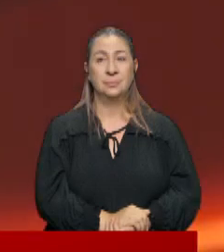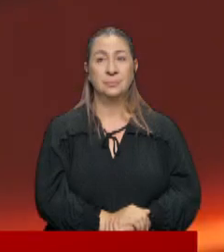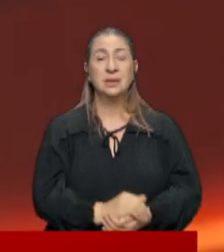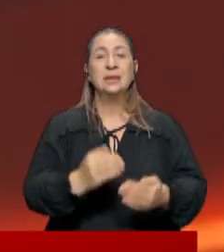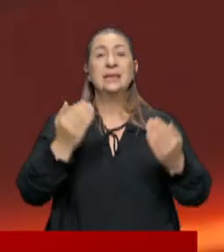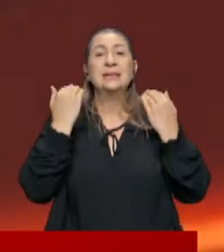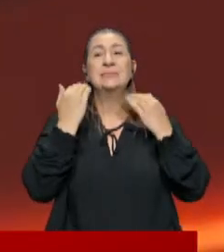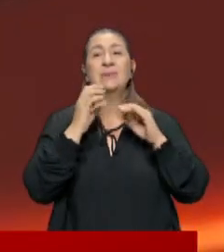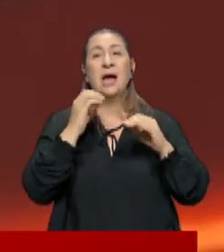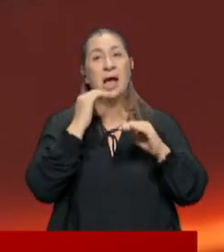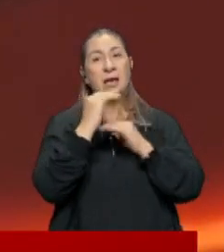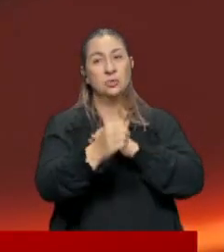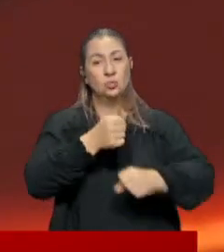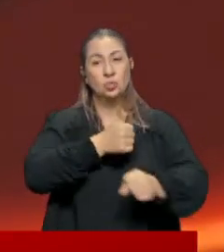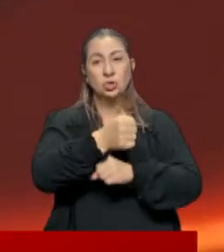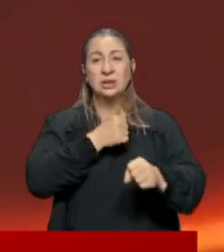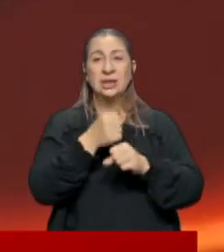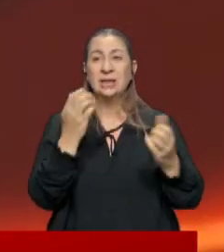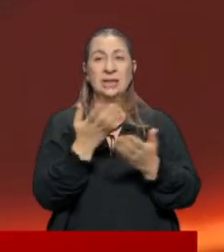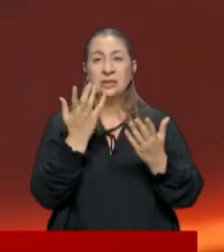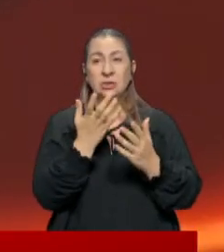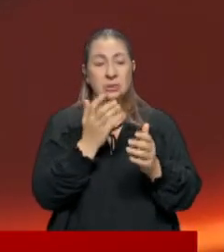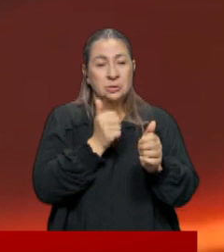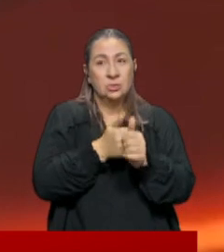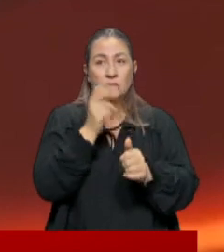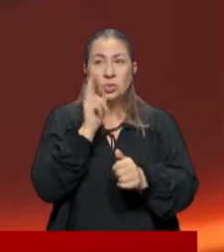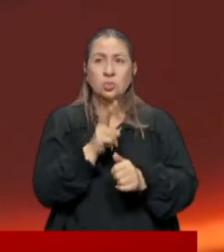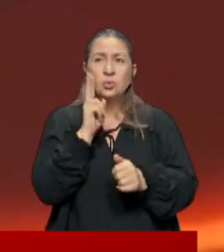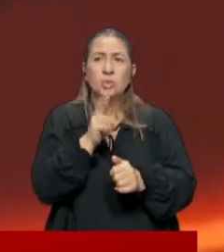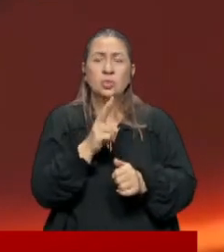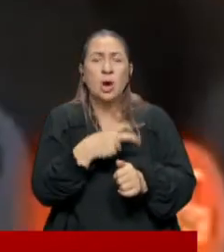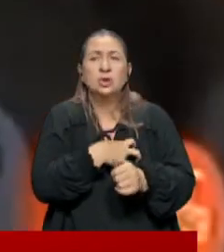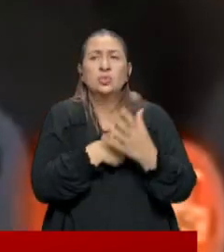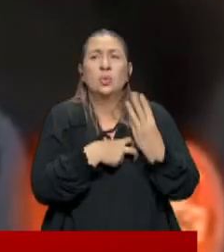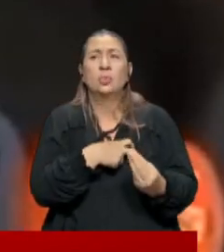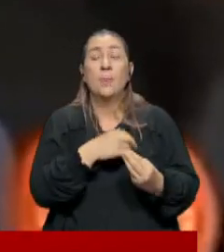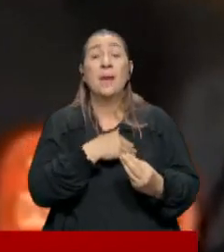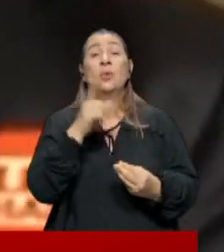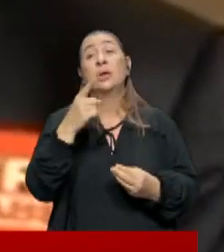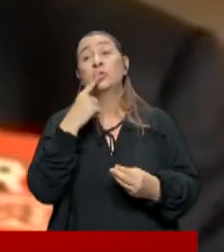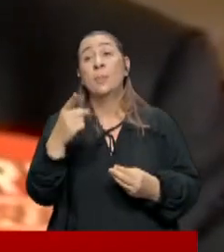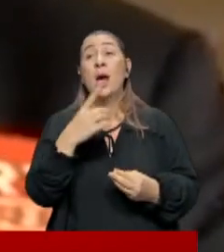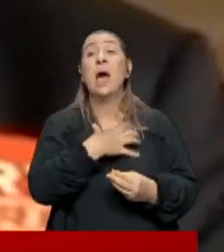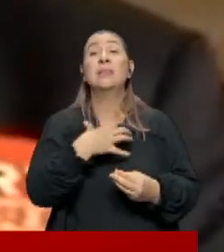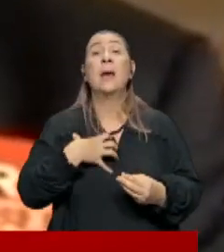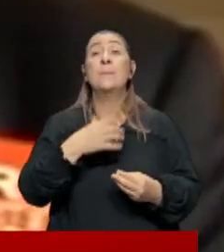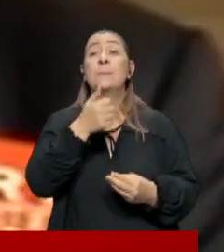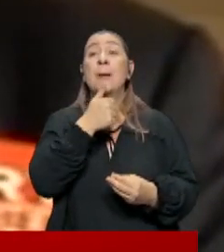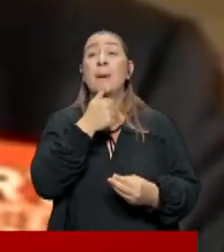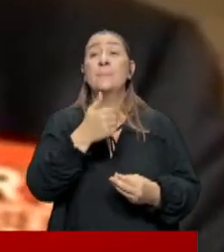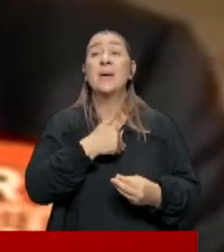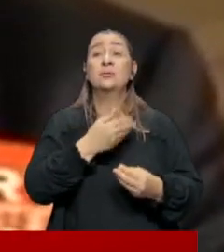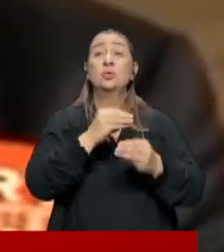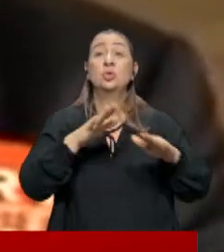Mazlum halkın mücadelesine nasıl endürlük ettiğini gördüm. Gördükçe de aşık oldum. Ben de ona diyorum ki annem, babam, ben